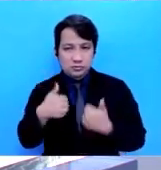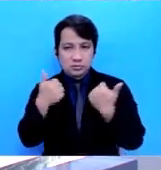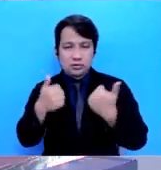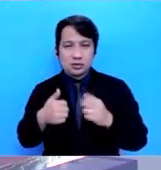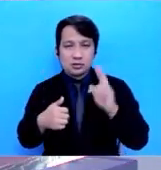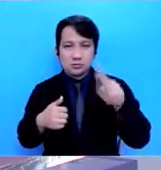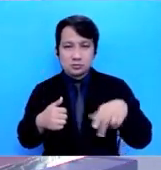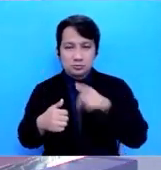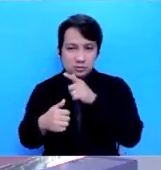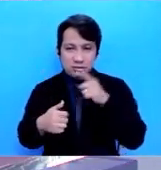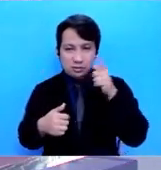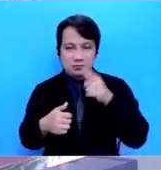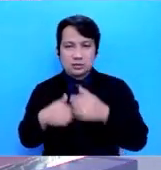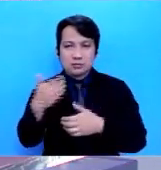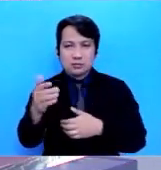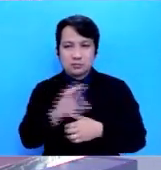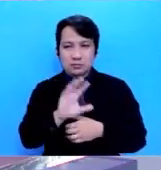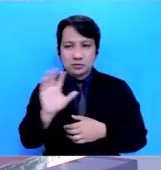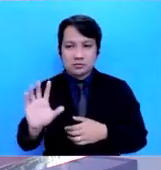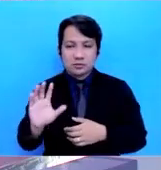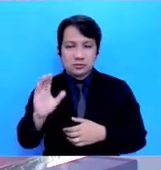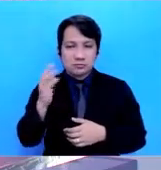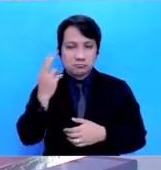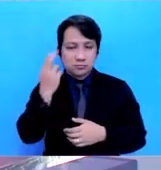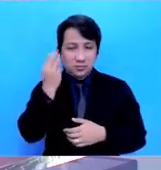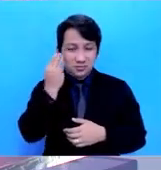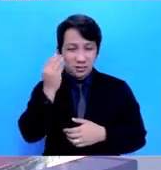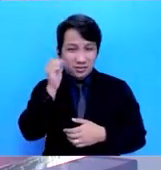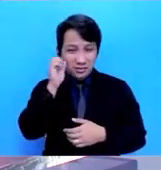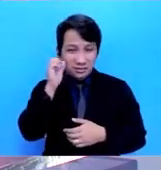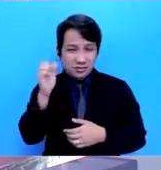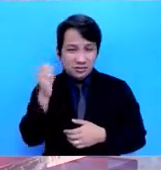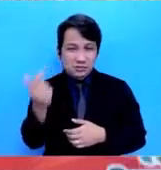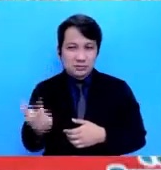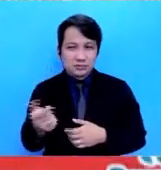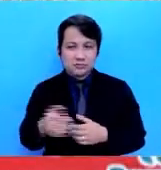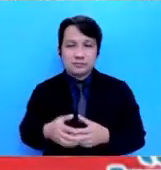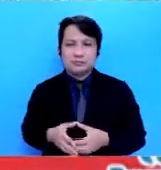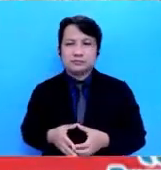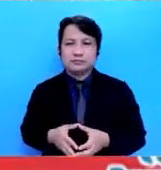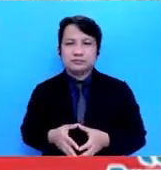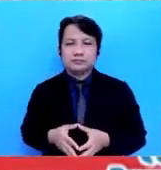Lenny. Nasa frontline ang balitang yan si Marian Enriquez.